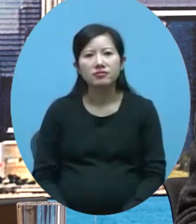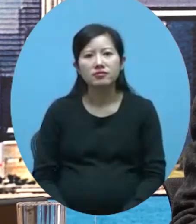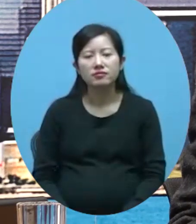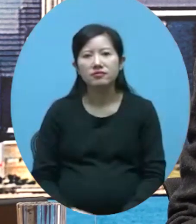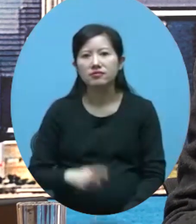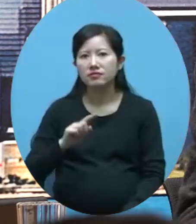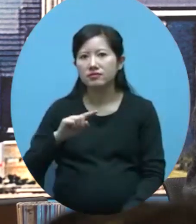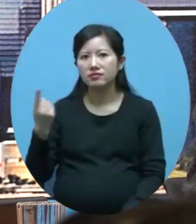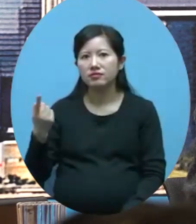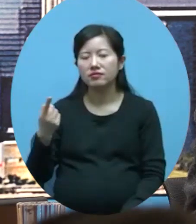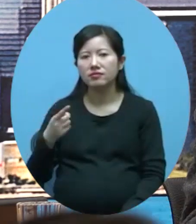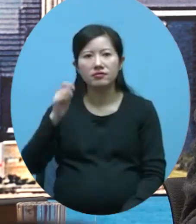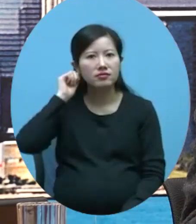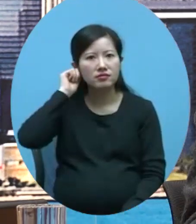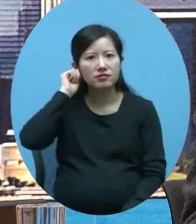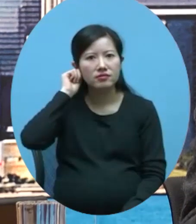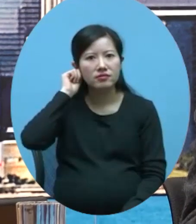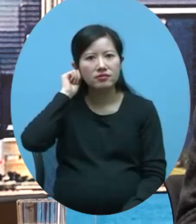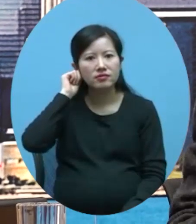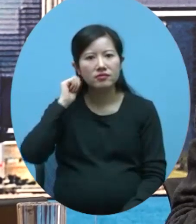下一條第三項各位女士